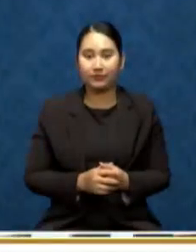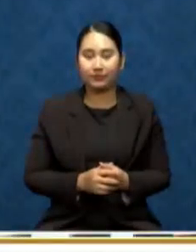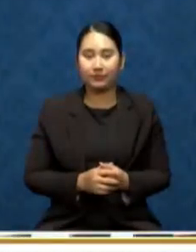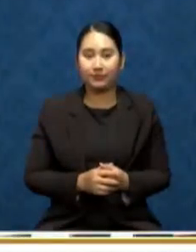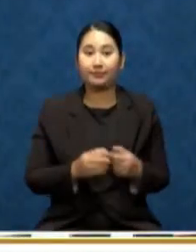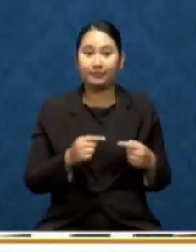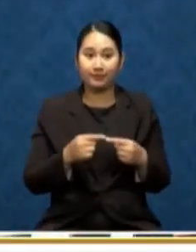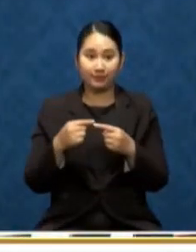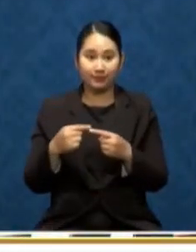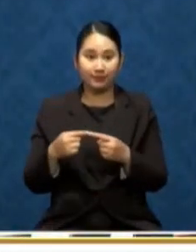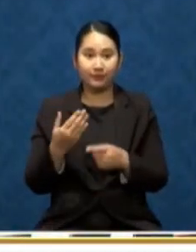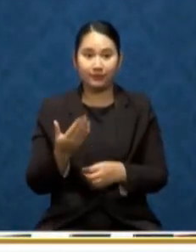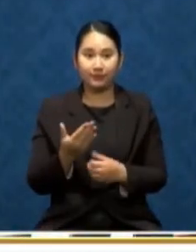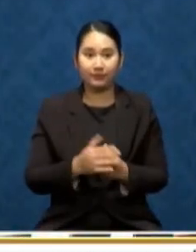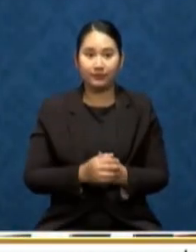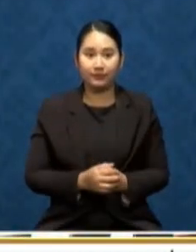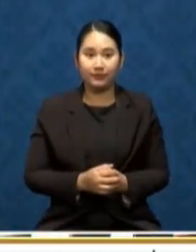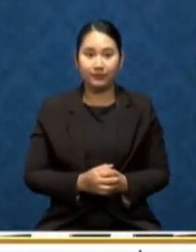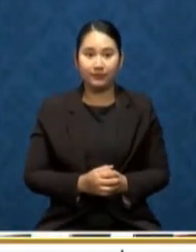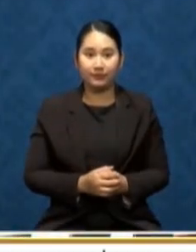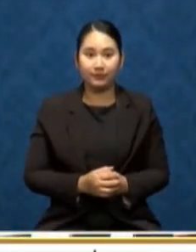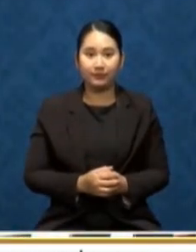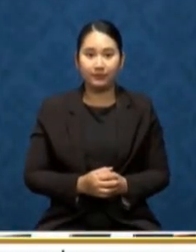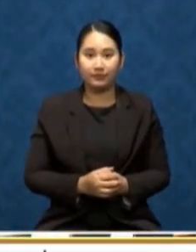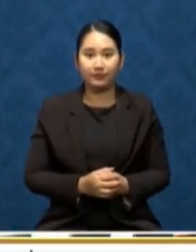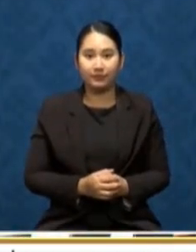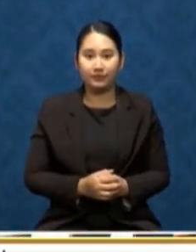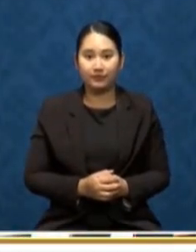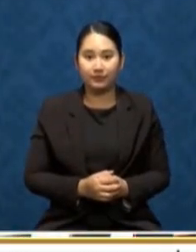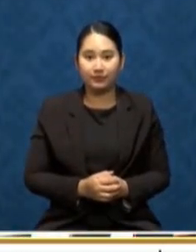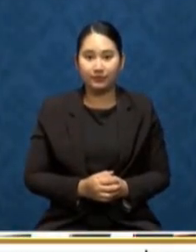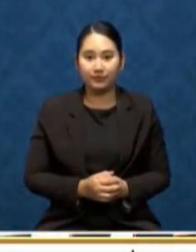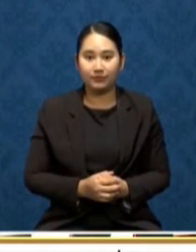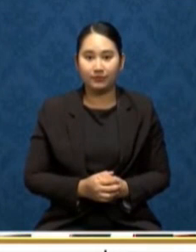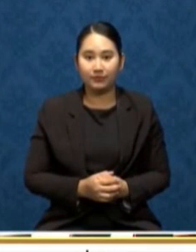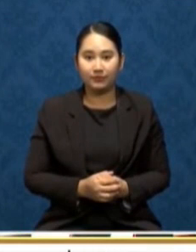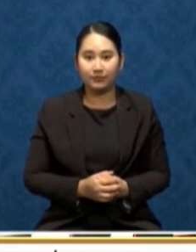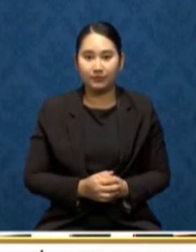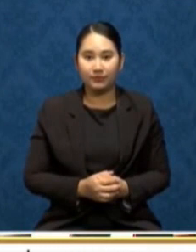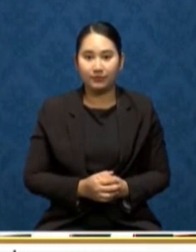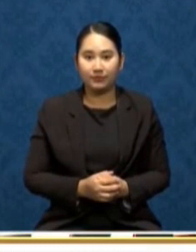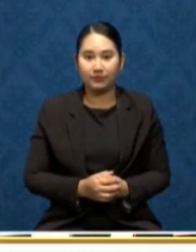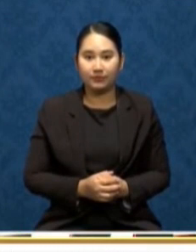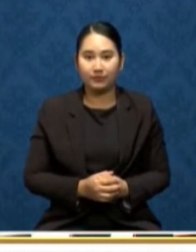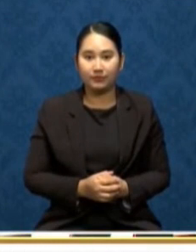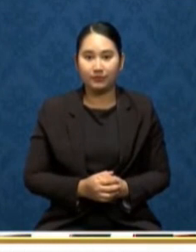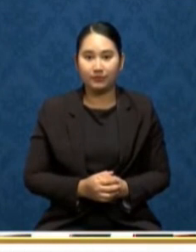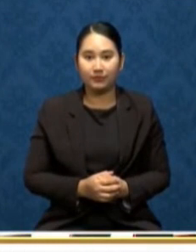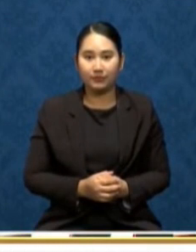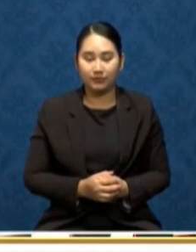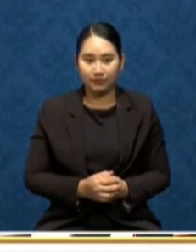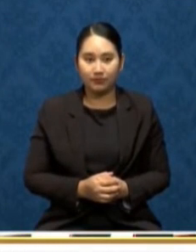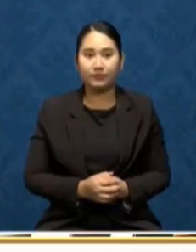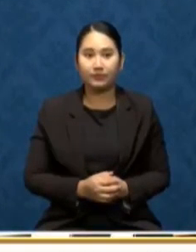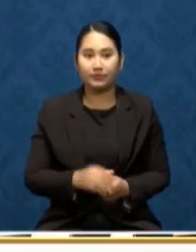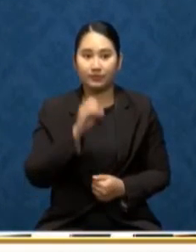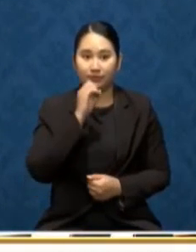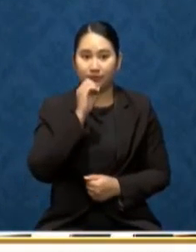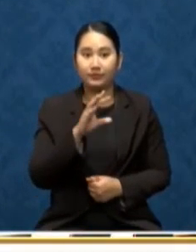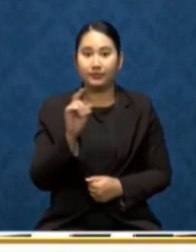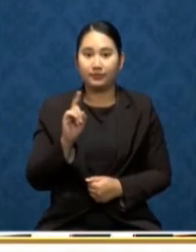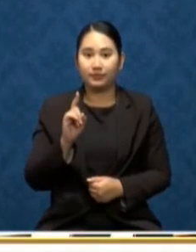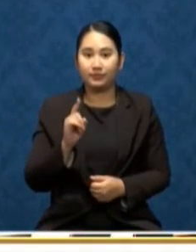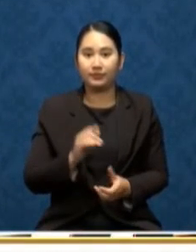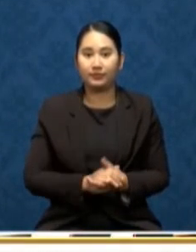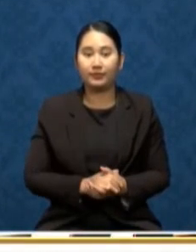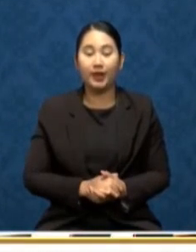ครับเชิญท่านสุนัชชาโลสถาพรพิพิธครับ ท่านประธานที่เคารพดิฉันนางสาวสุนัชชาโลสถาพรพิพิ